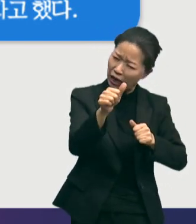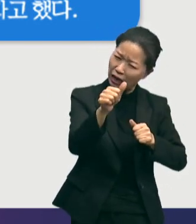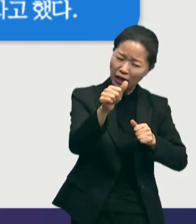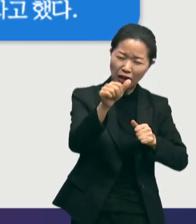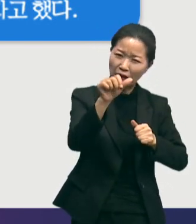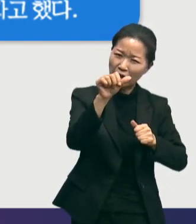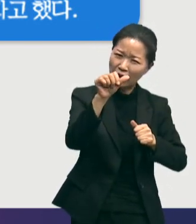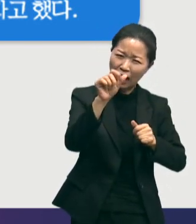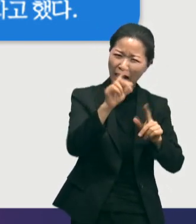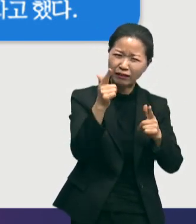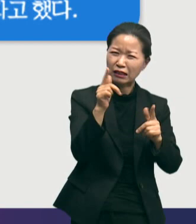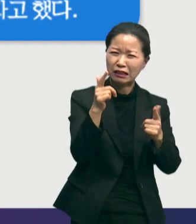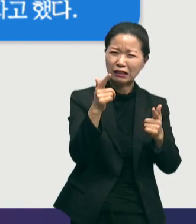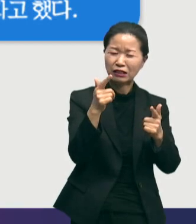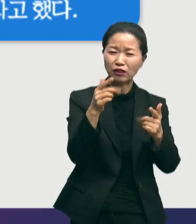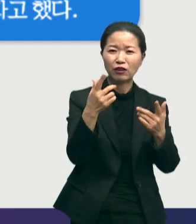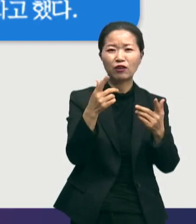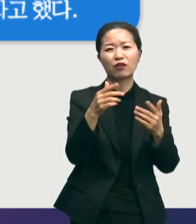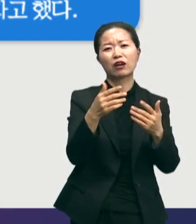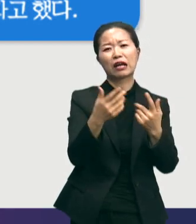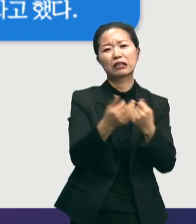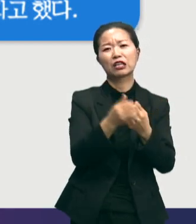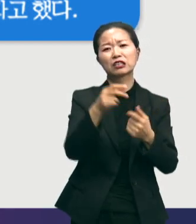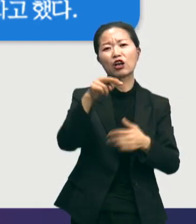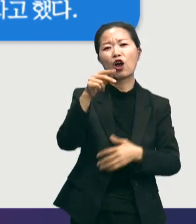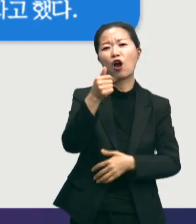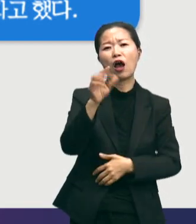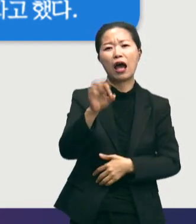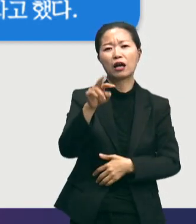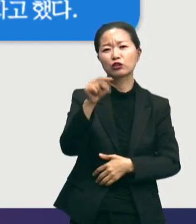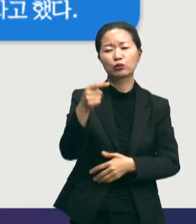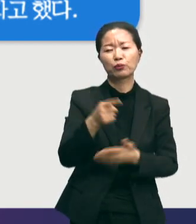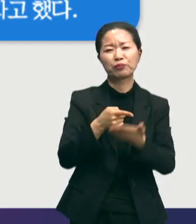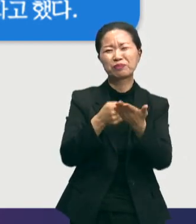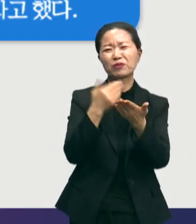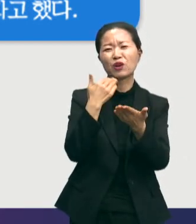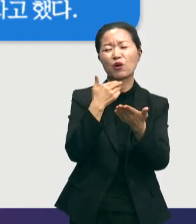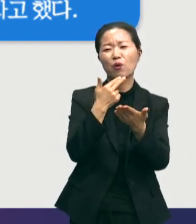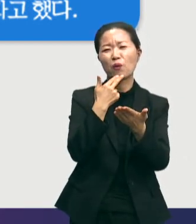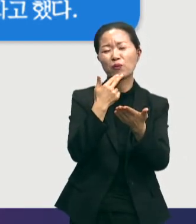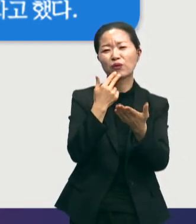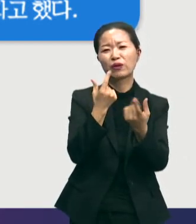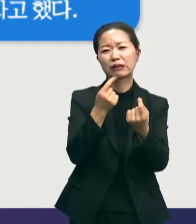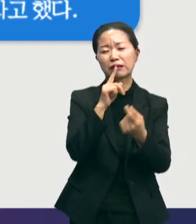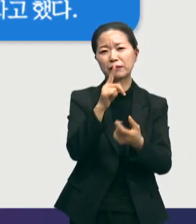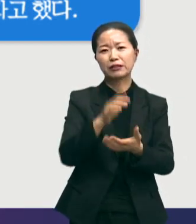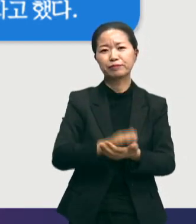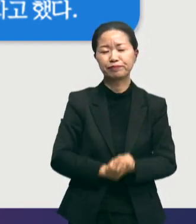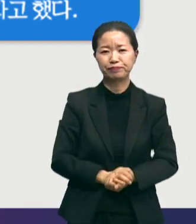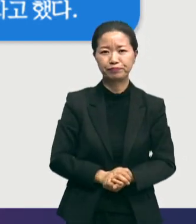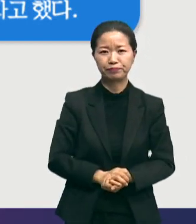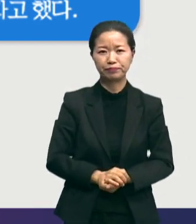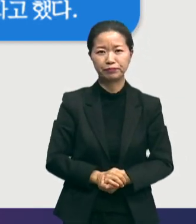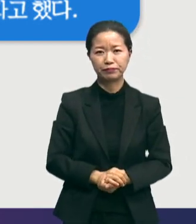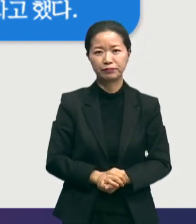판단해 하지 않을 계획이라고 했다고 보도했습니다. 지금까지 신문 속 뉴스였습니다.